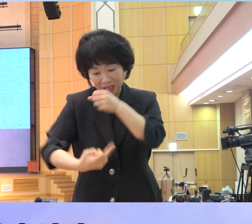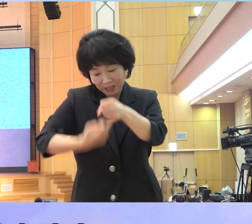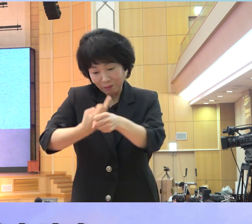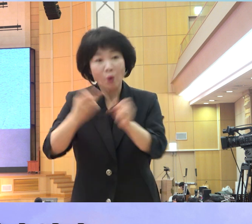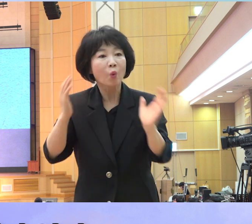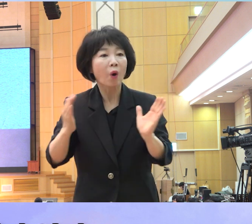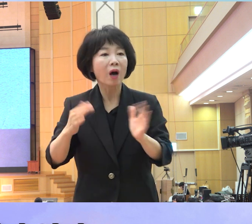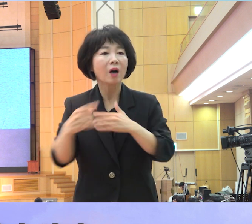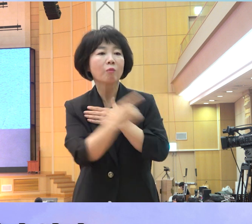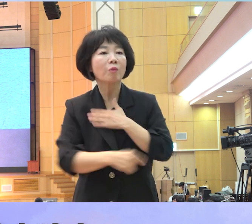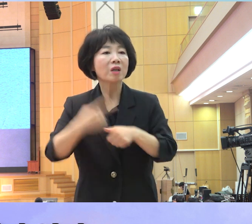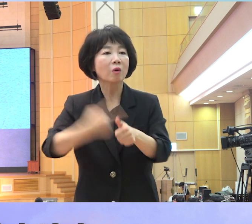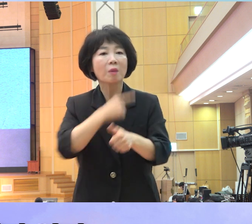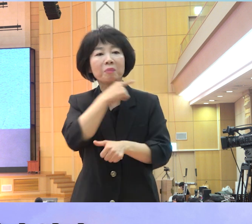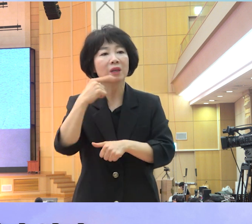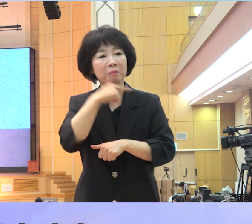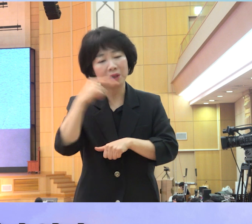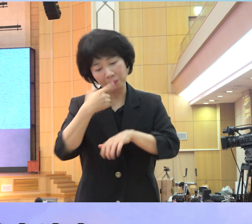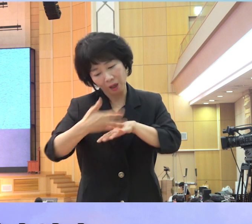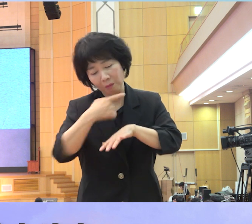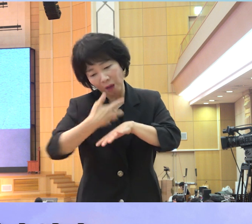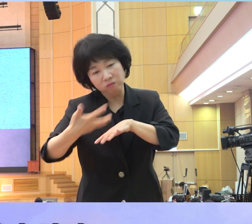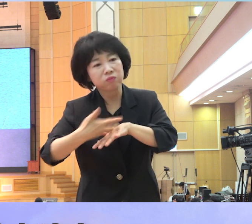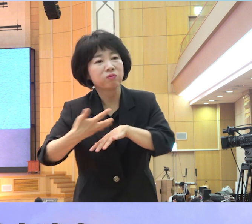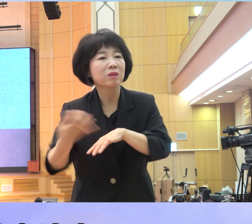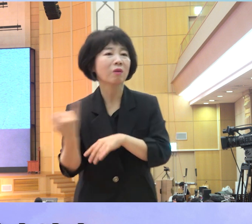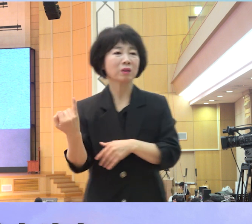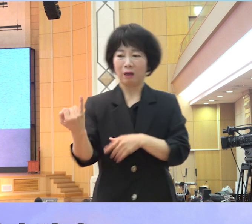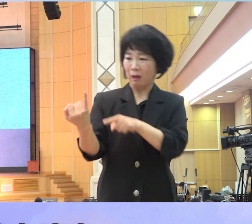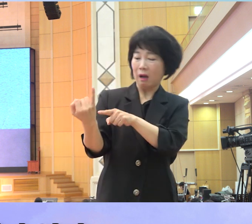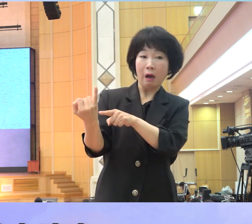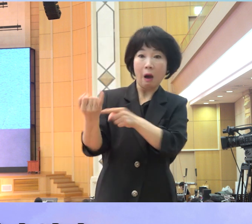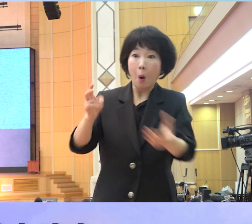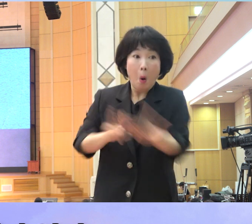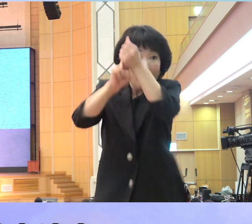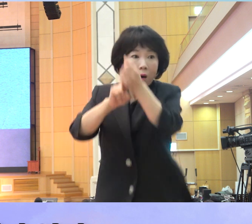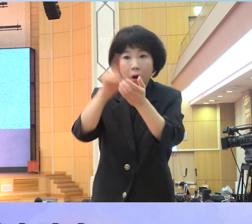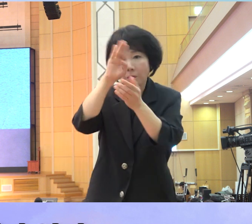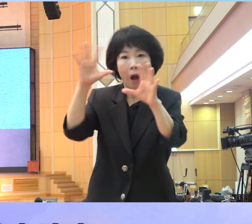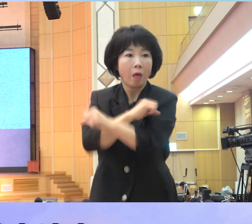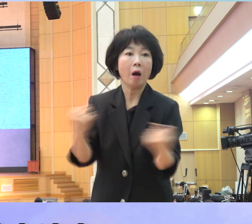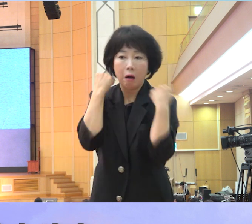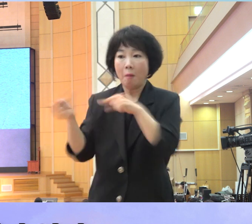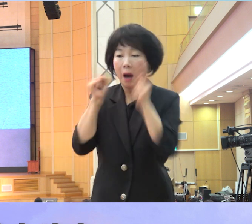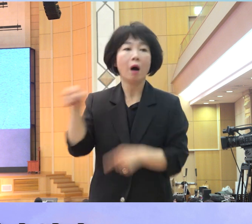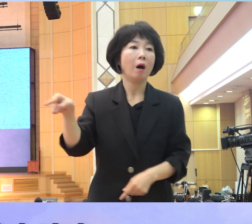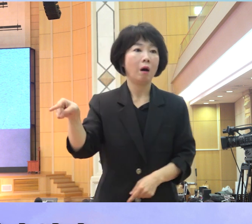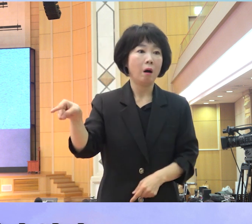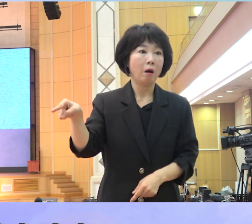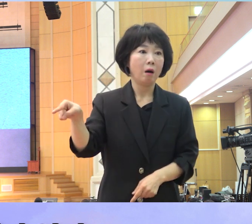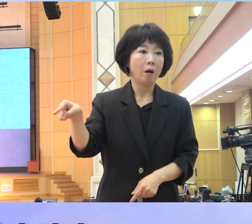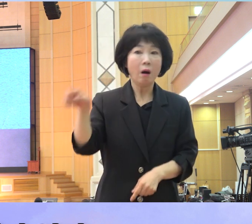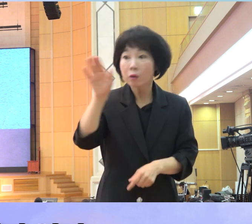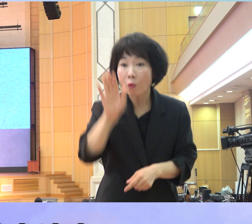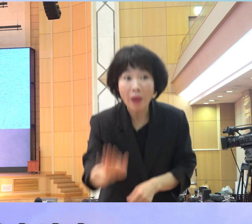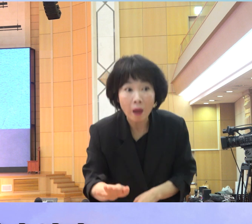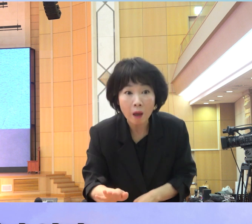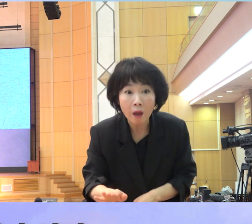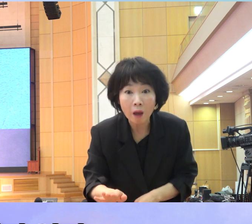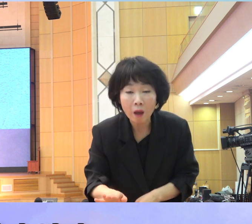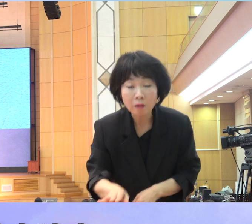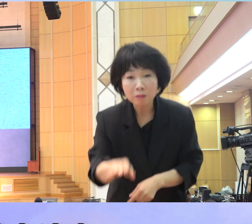앓는 혈루병 여인의 그런 기적을 우리는 일단은 알고는 있지만, 야이로 회당장의 그 마음에서